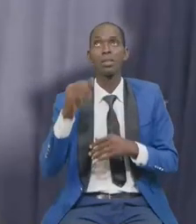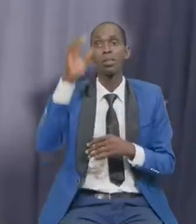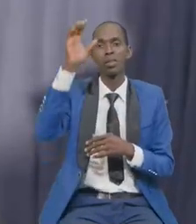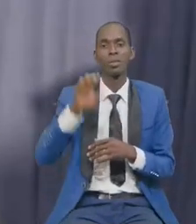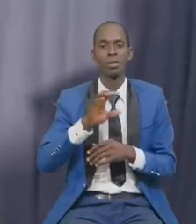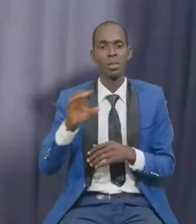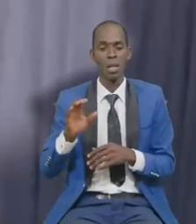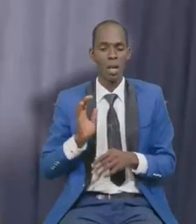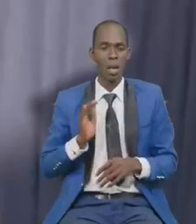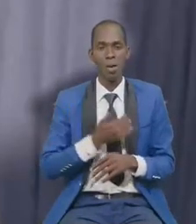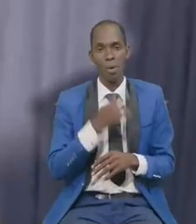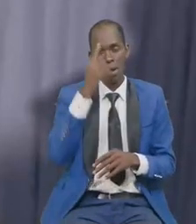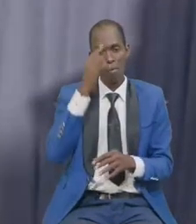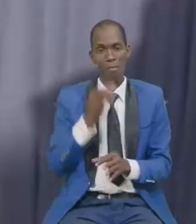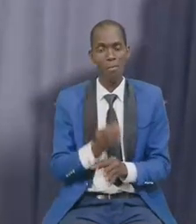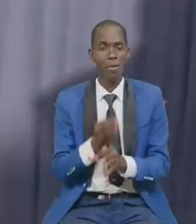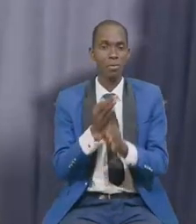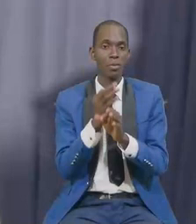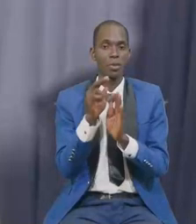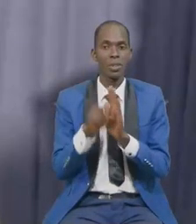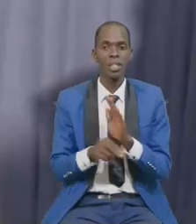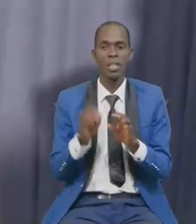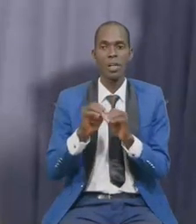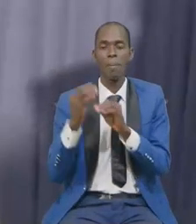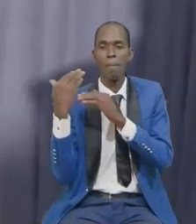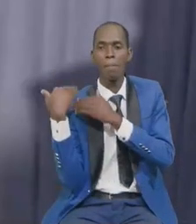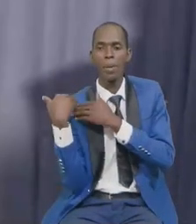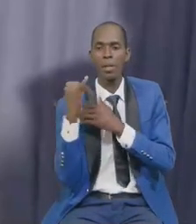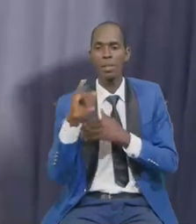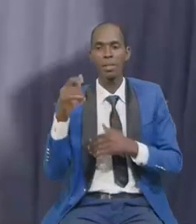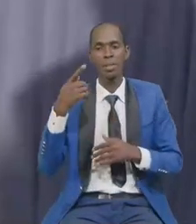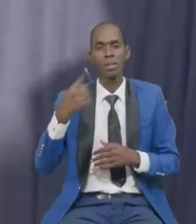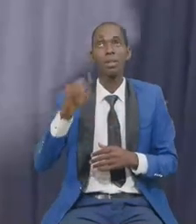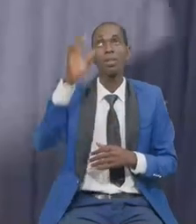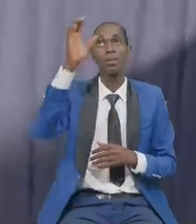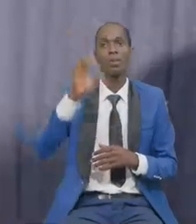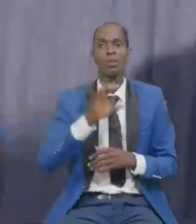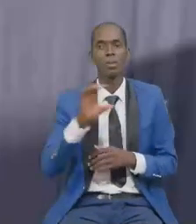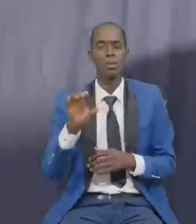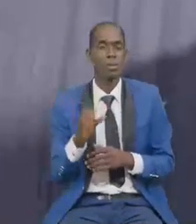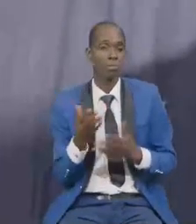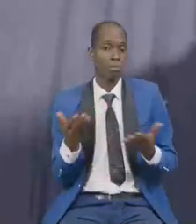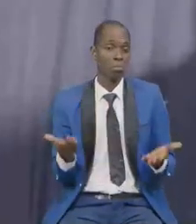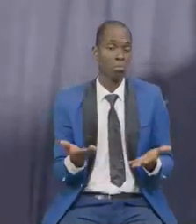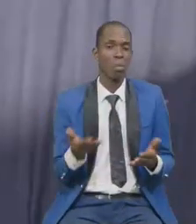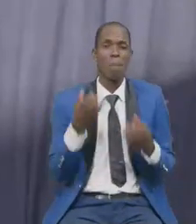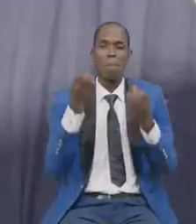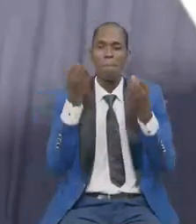fidélité en portant la croix. C'est un domaine que beaucoup ne comprennent